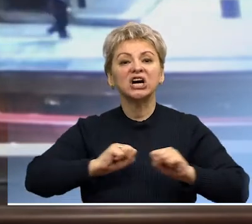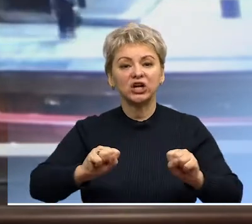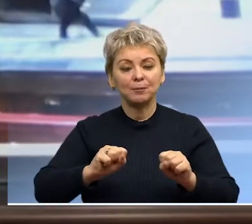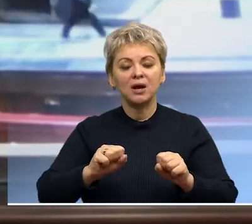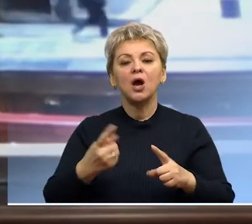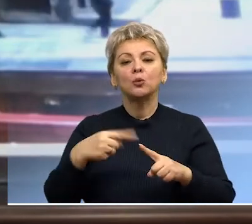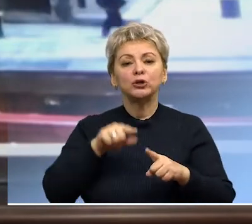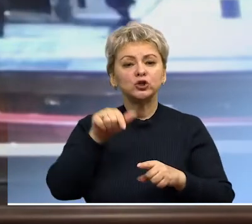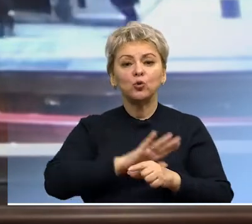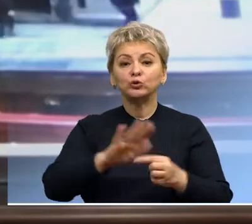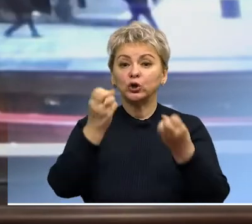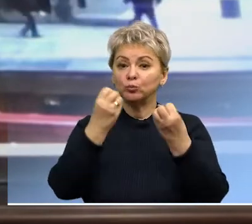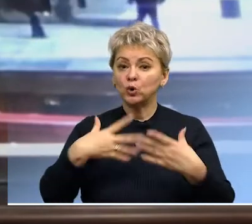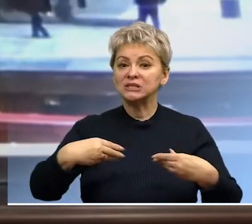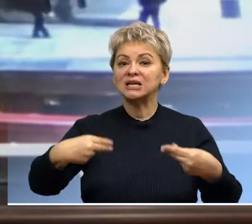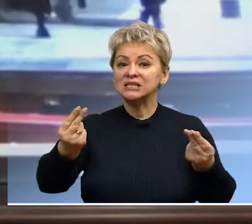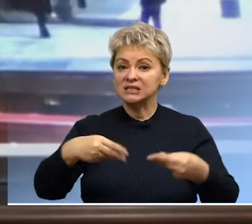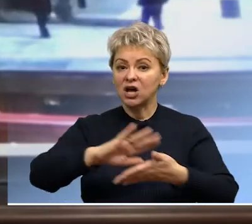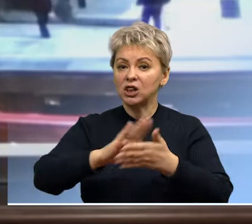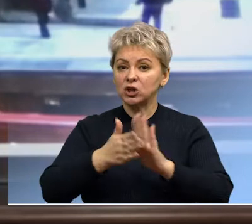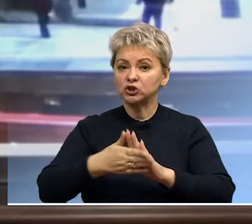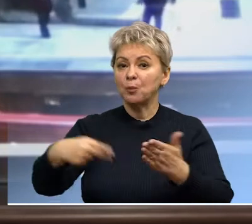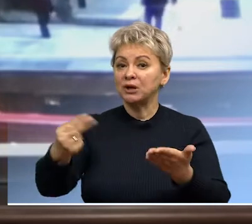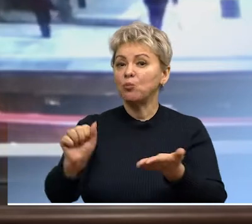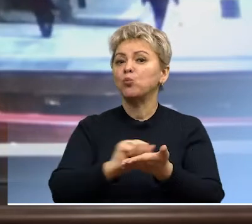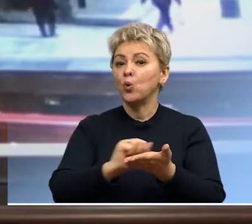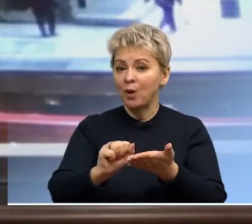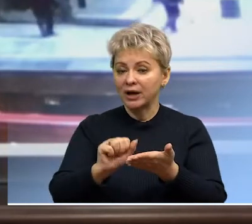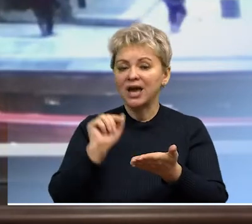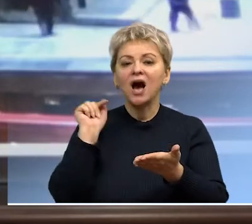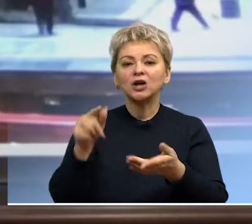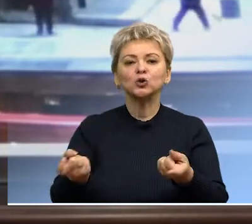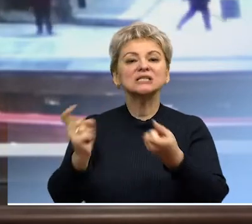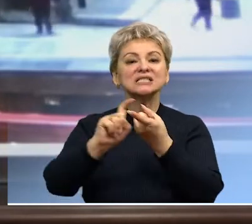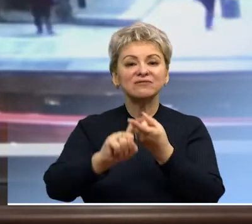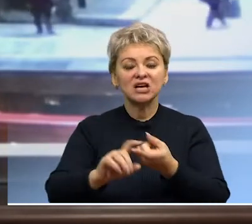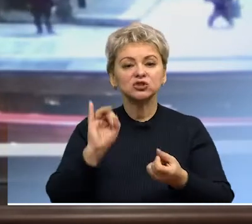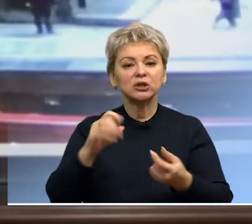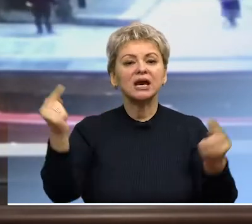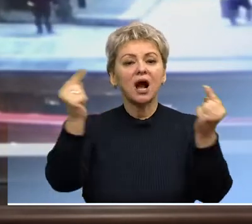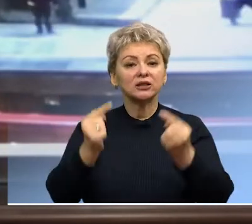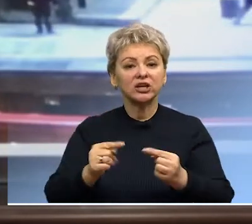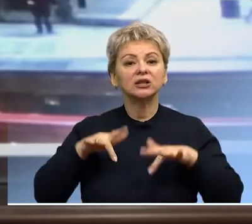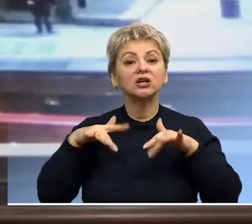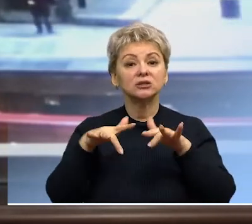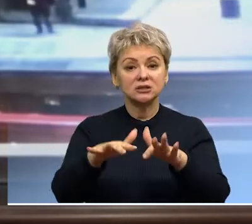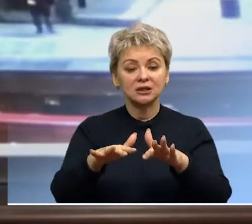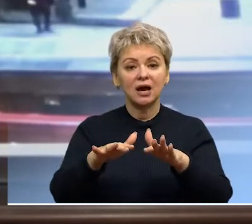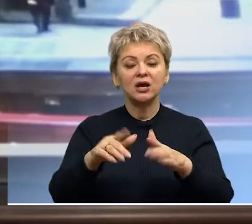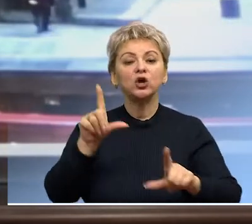Крым. Причем это не просто соглашение, подписанное на бумаге, а нас связывают и конкретные